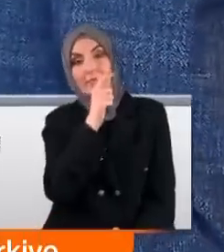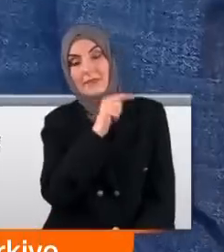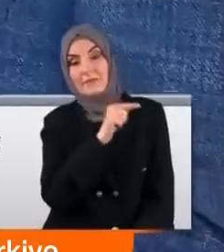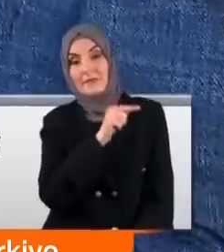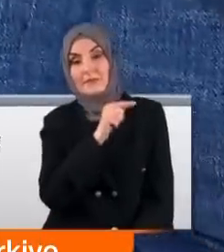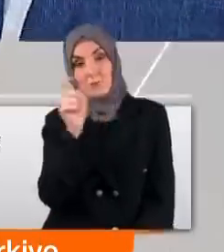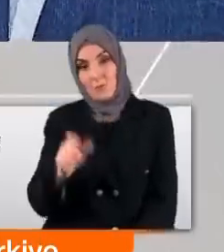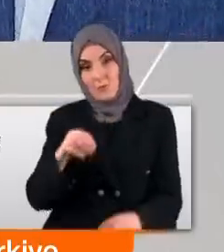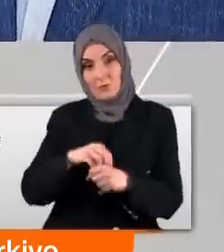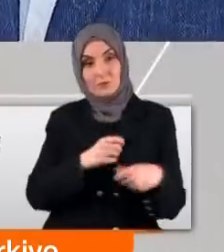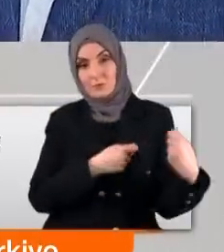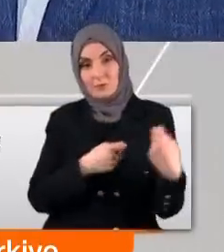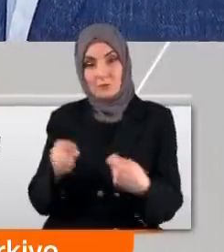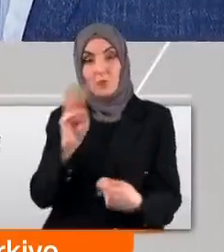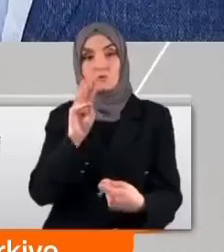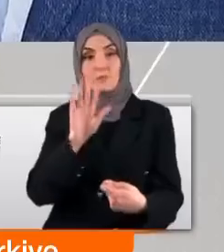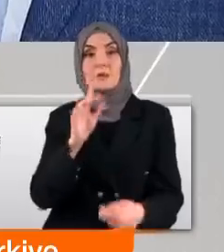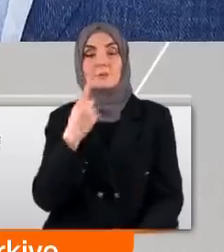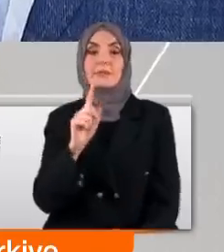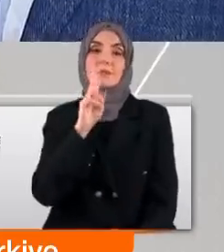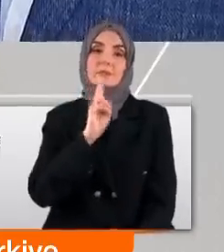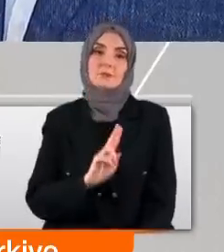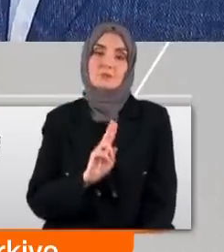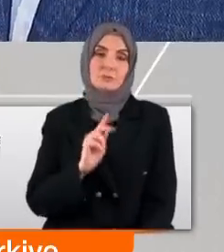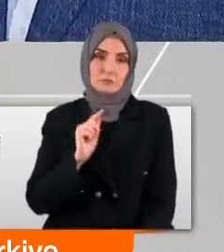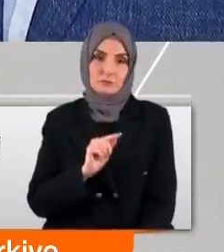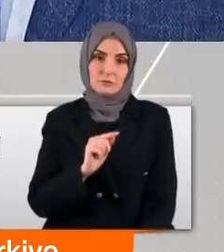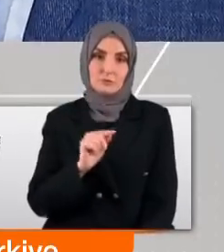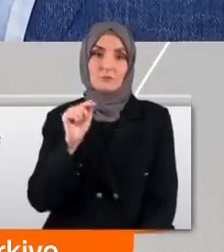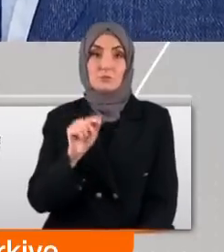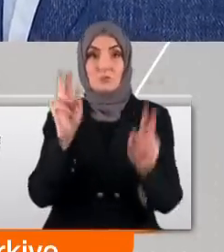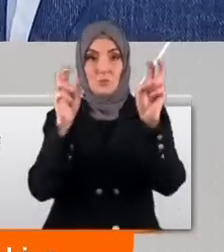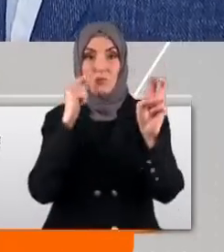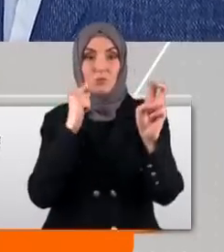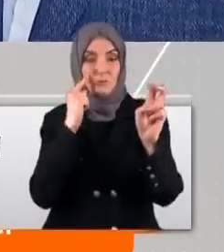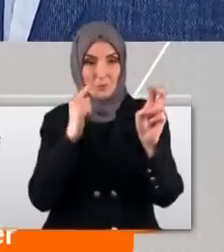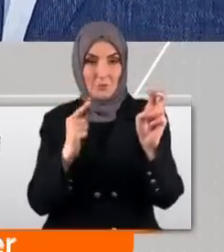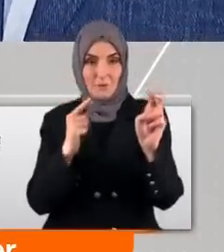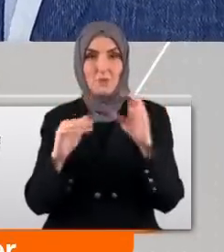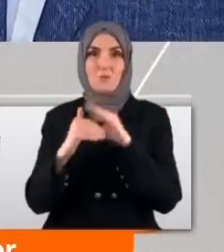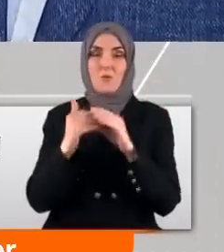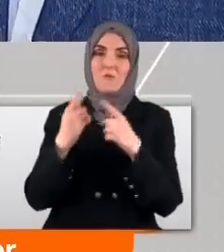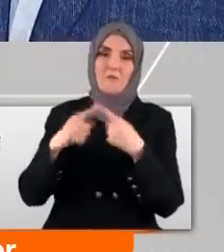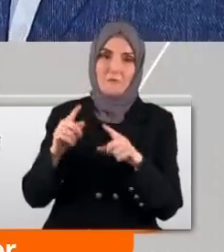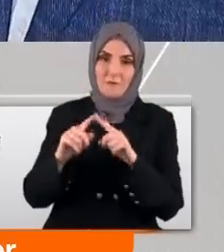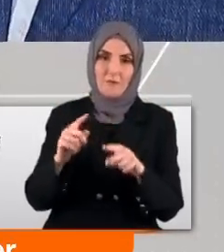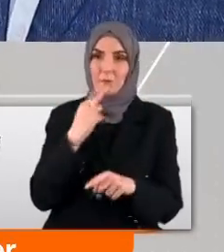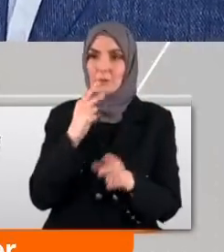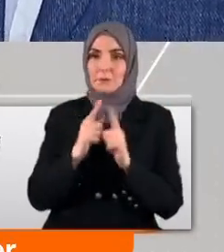35.200 liradır. Bunun üzerinde polemik yapmaya veyahut da farklı yorumlar yapmaya gerek yok.